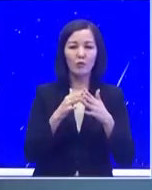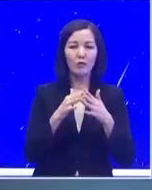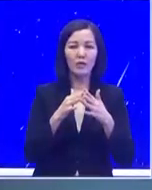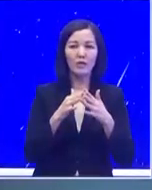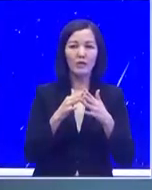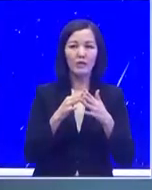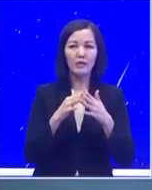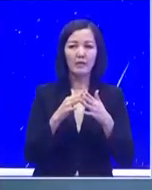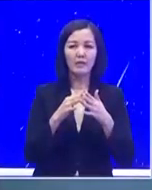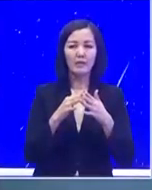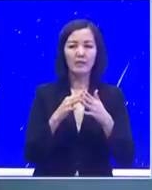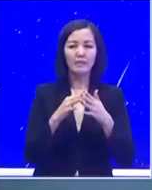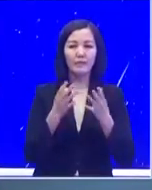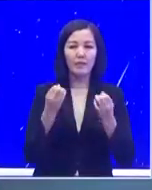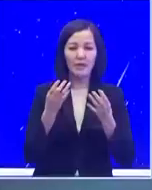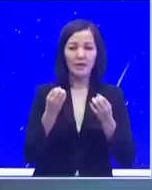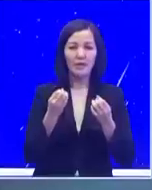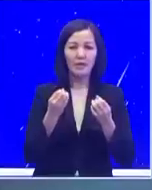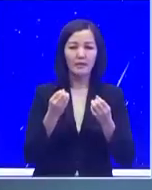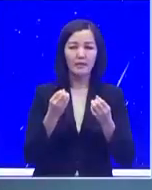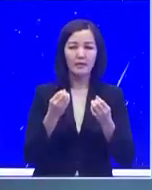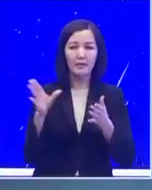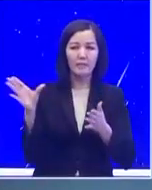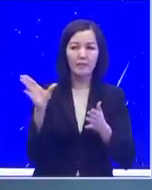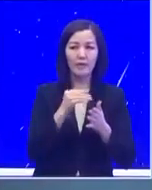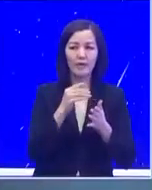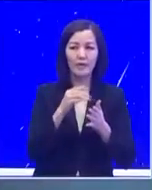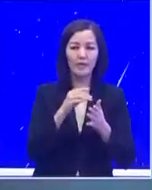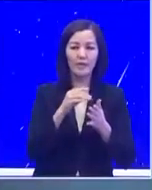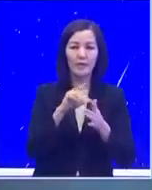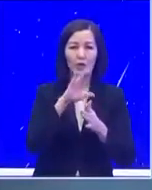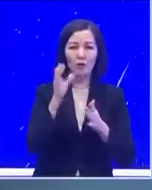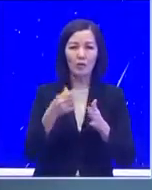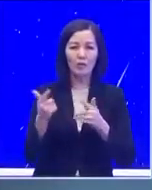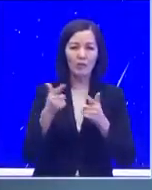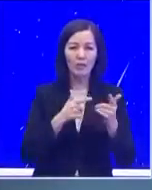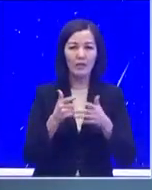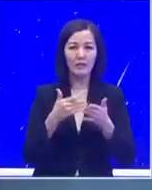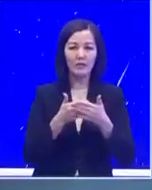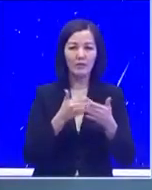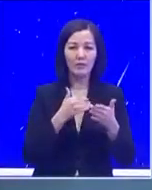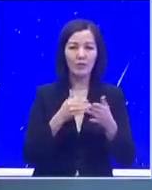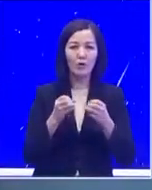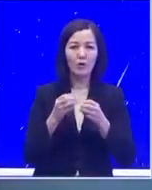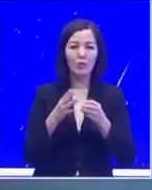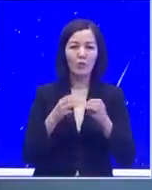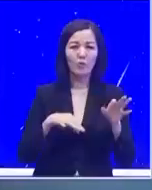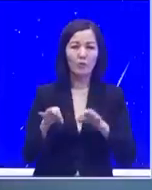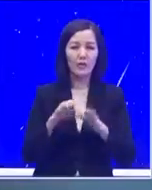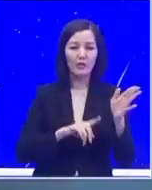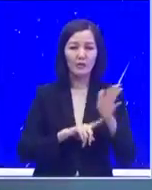Қазақстан, Жарбөзек, Қостоған, Мұқанши, Көксу, Бекетті, Еңбек, Қазақ, Жетчел, Мұсарек, Мамбет ауылдарының 14 проектісі қазір